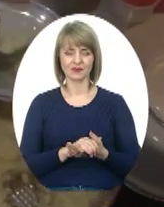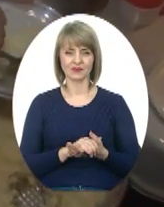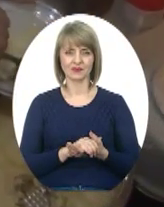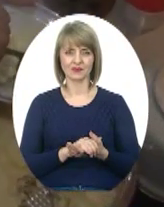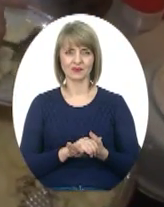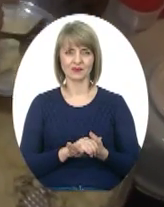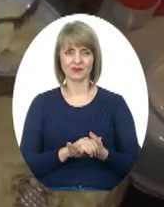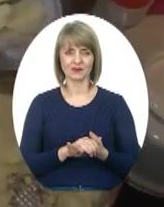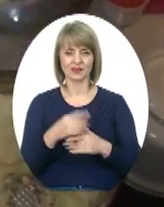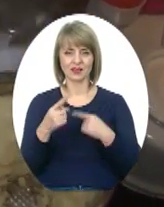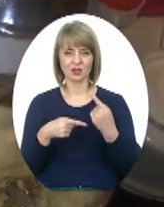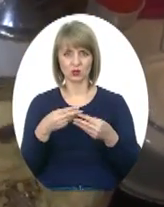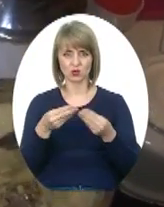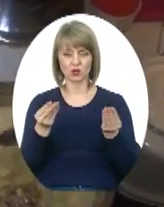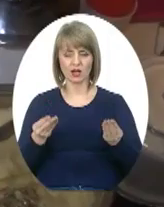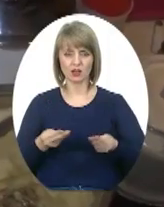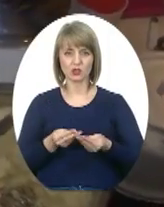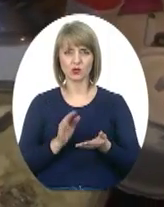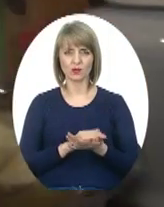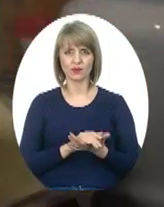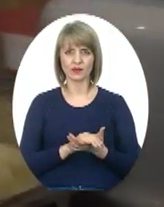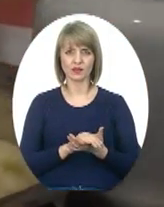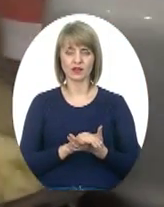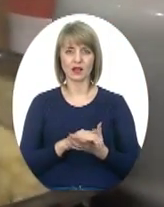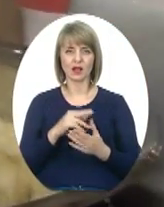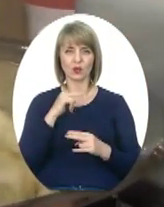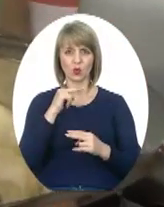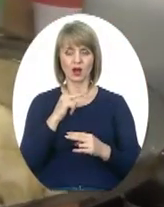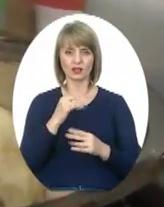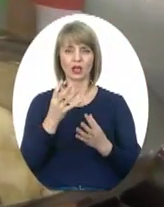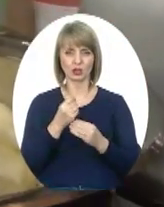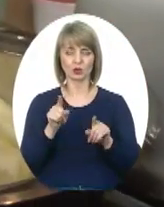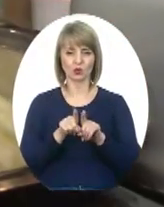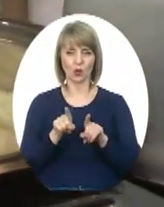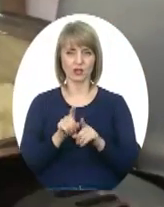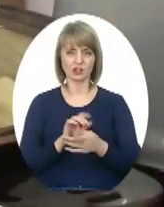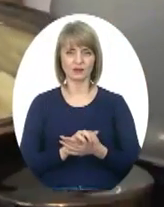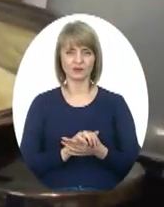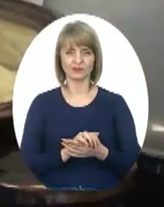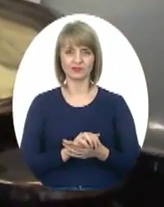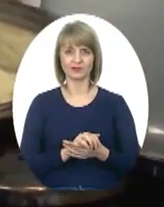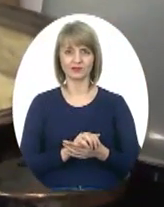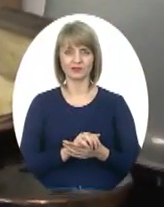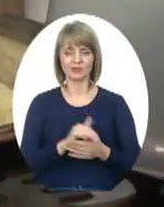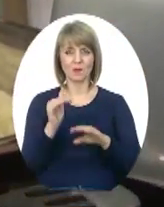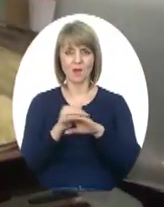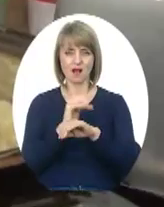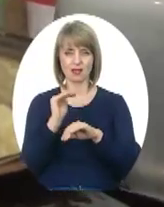Ай, красота. Давай, следующую тарелочку. Аккуратно. И еще столько же.